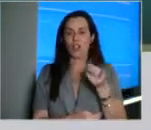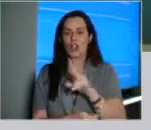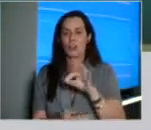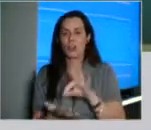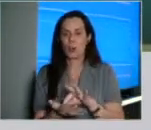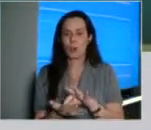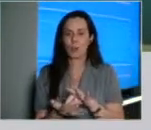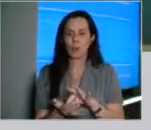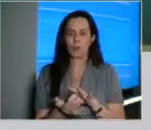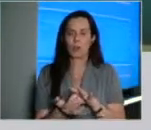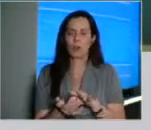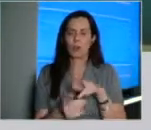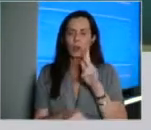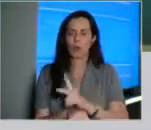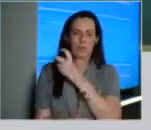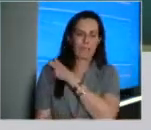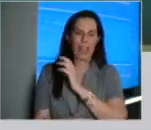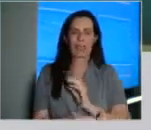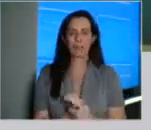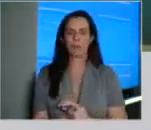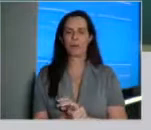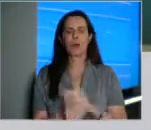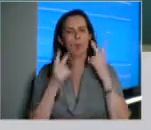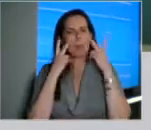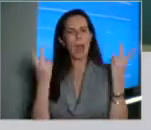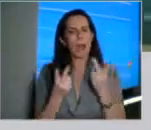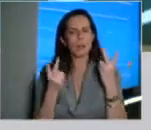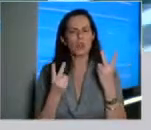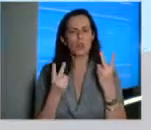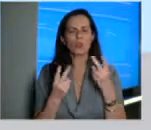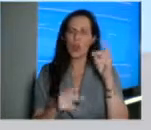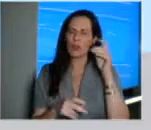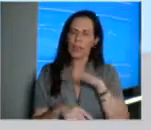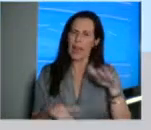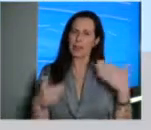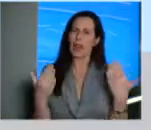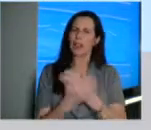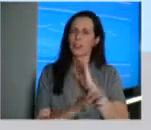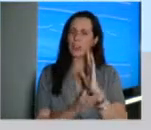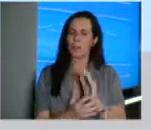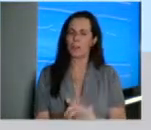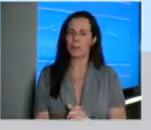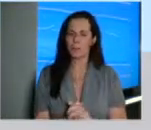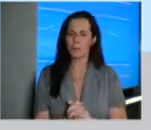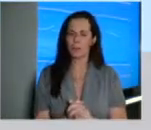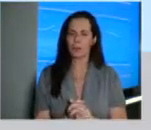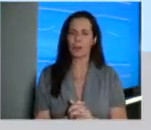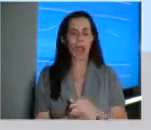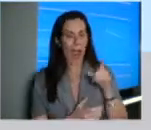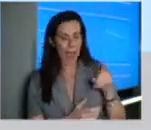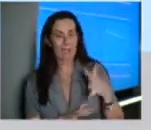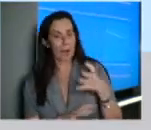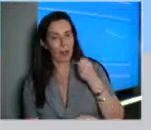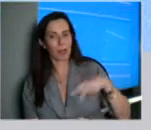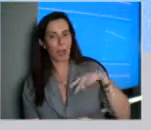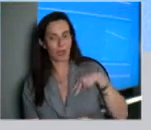נכנס לקורס מפקדים. אוקיי. והם חיפשו בעצם כאילו ידיים חדשות להעביר את הארגון אז אתם לקחתם את